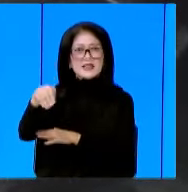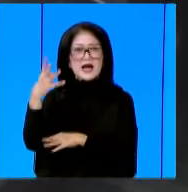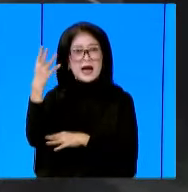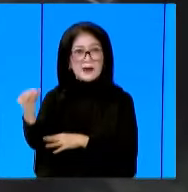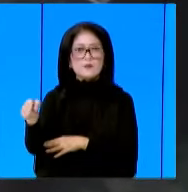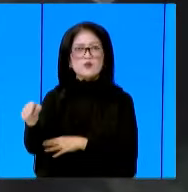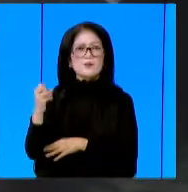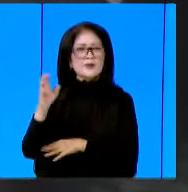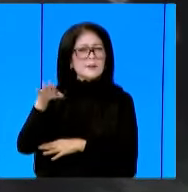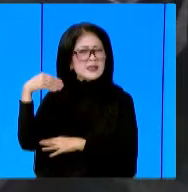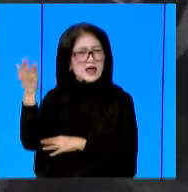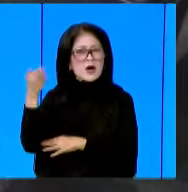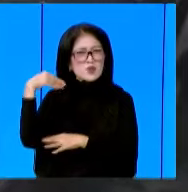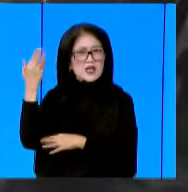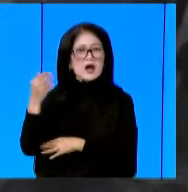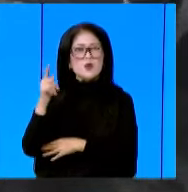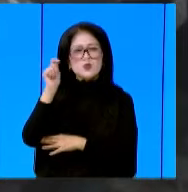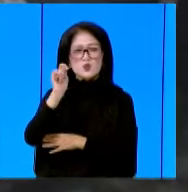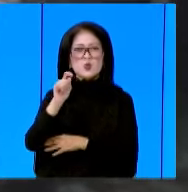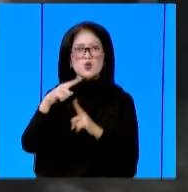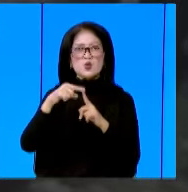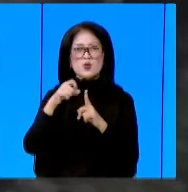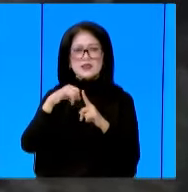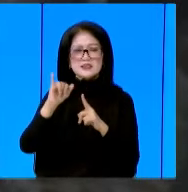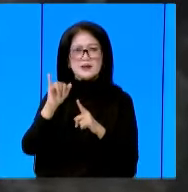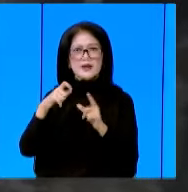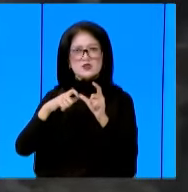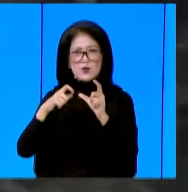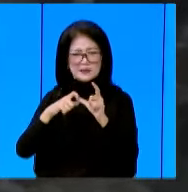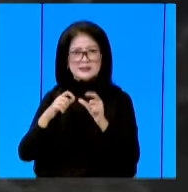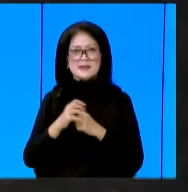setelah bertahun-tahun menetap di Turki bersama suaminya.